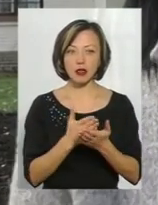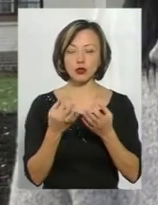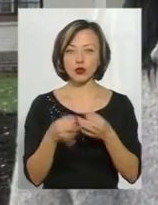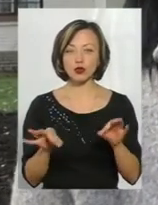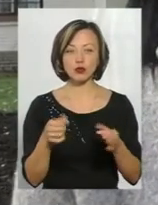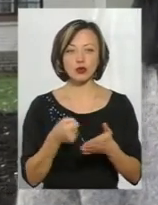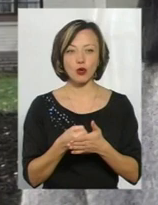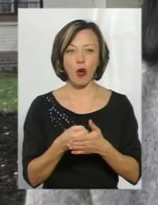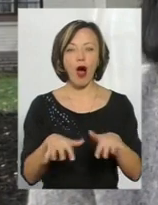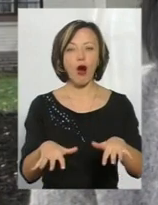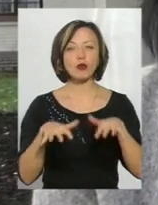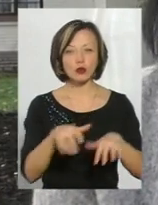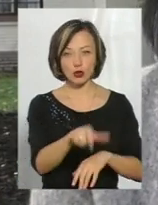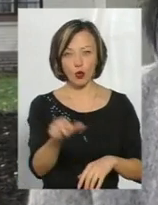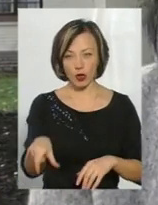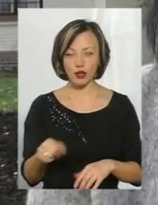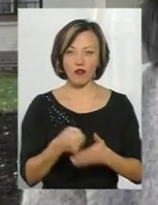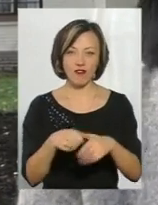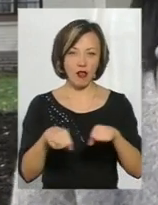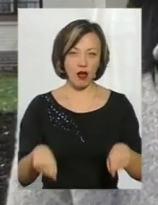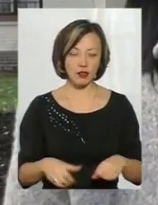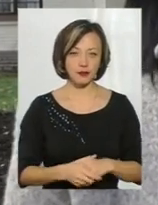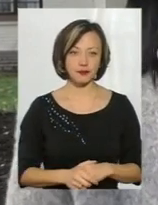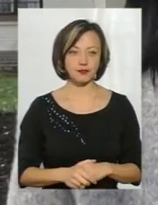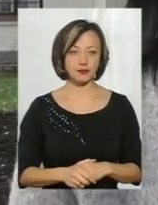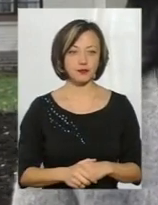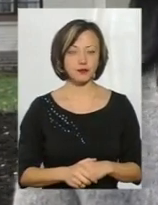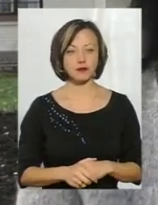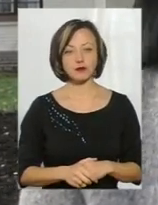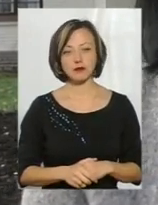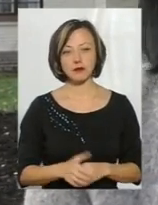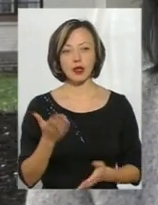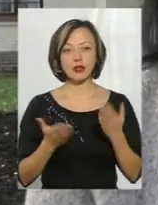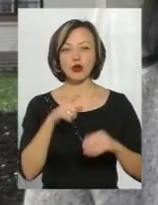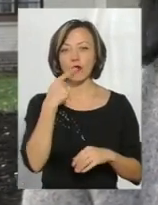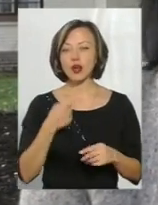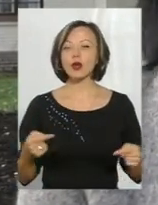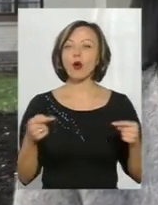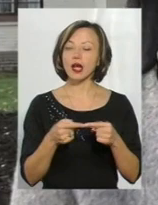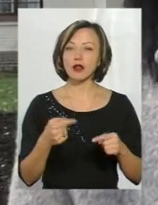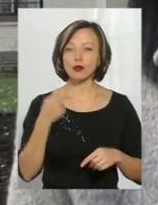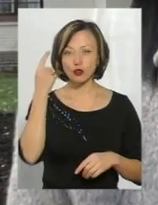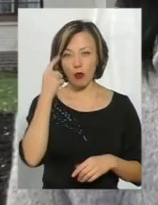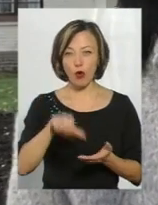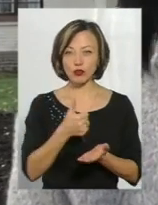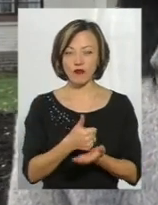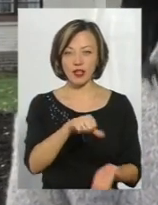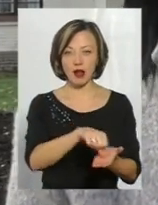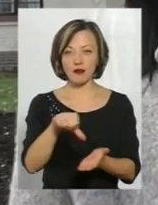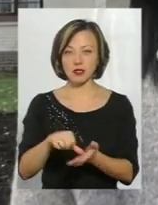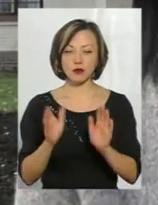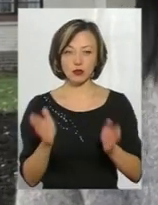до аудиторії і до влади тим чи іншим боком. Якщо говорити конкретно, то я думаю, основні гравці